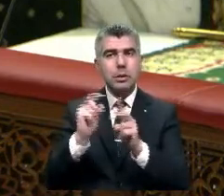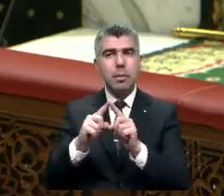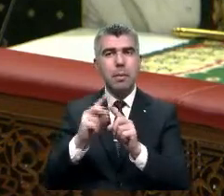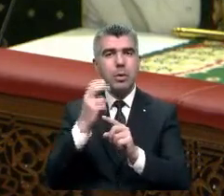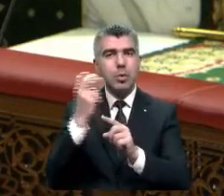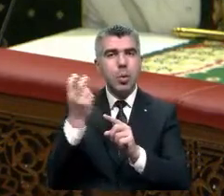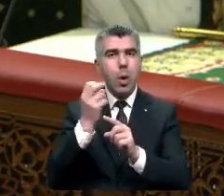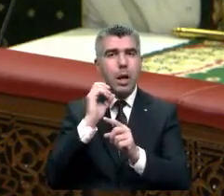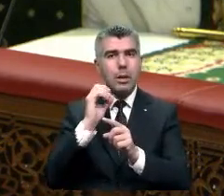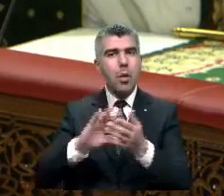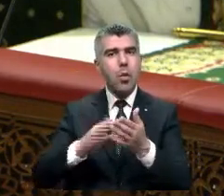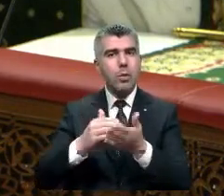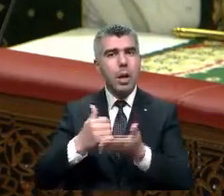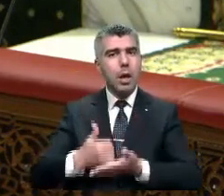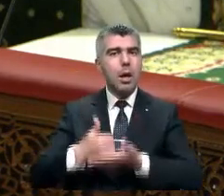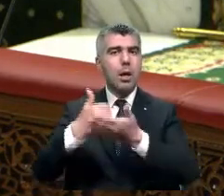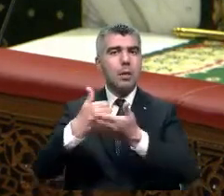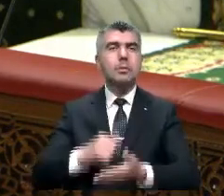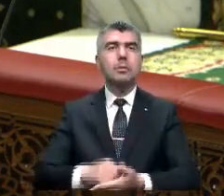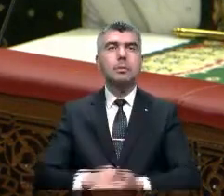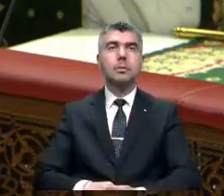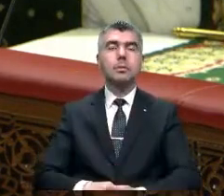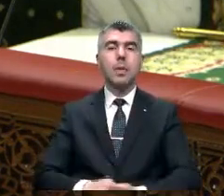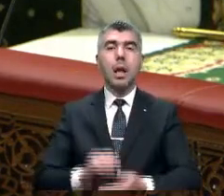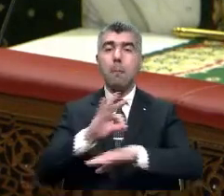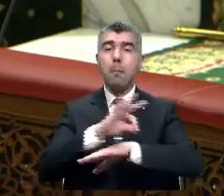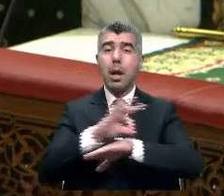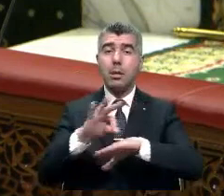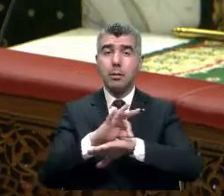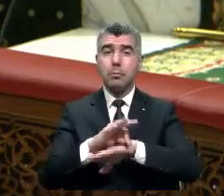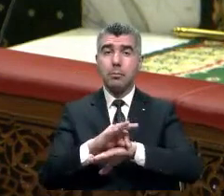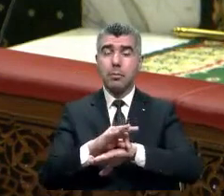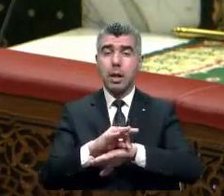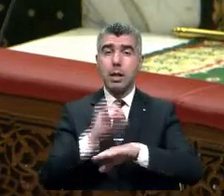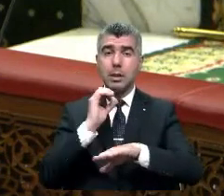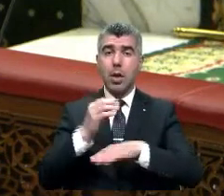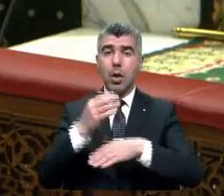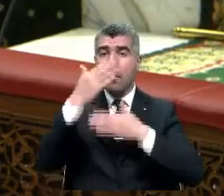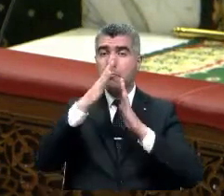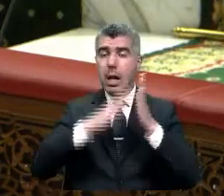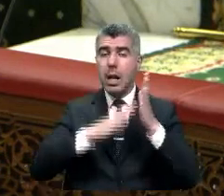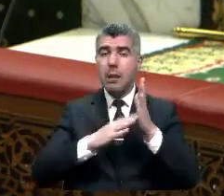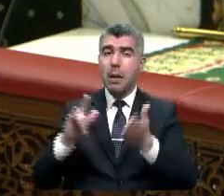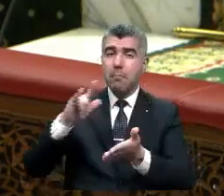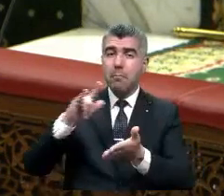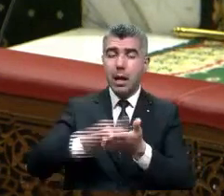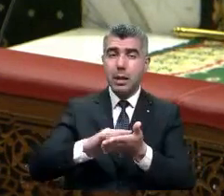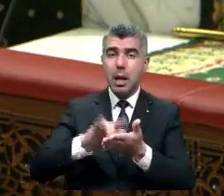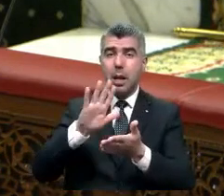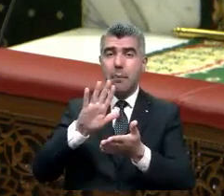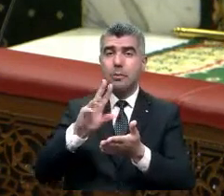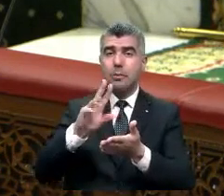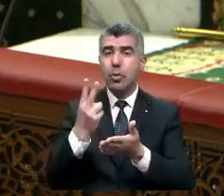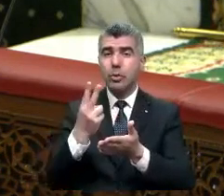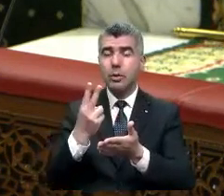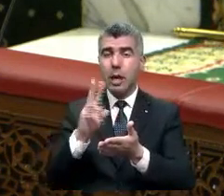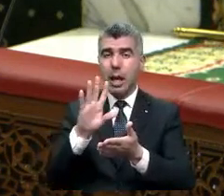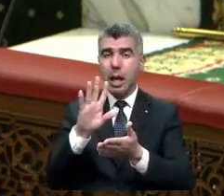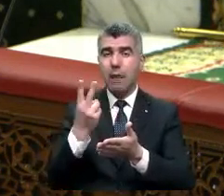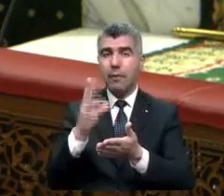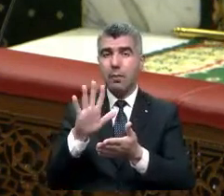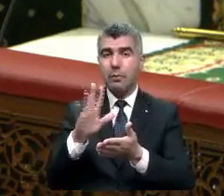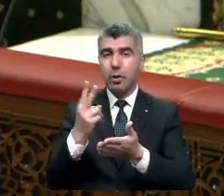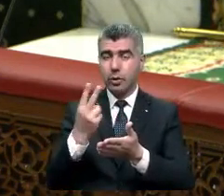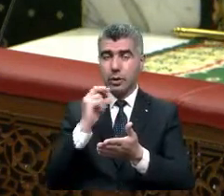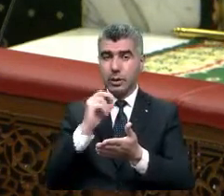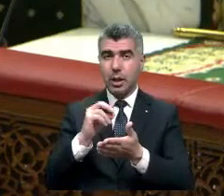لهم شروط السلامه والامن وجوده الخدمات. المكتب الوطني للمطارات في اطار مخططه الاستراتيجي اقلاع 25 خصص محورين باش